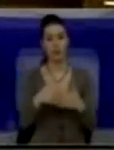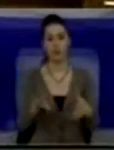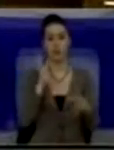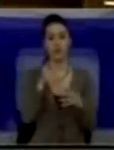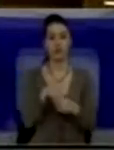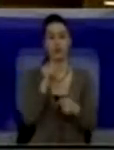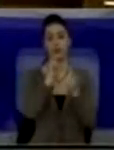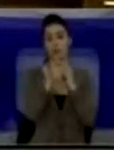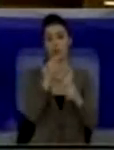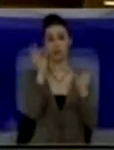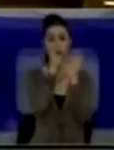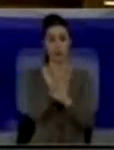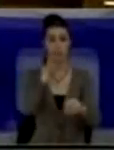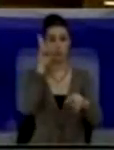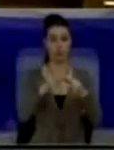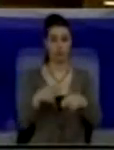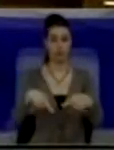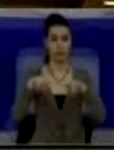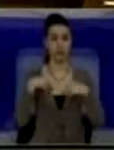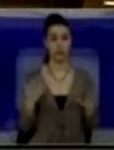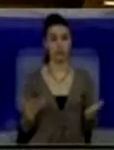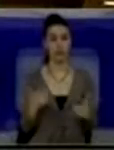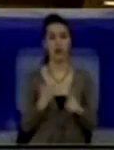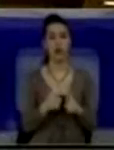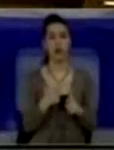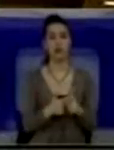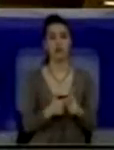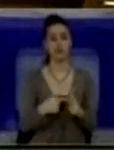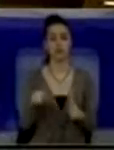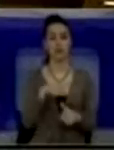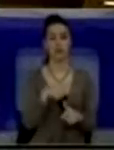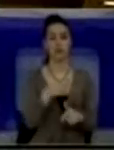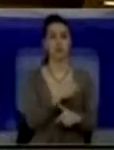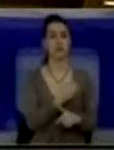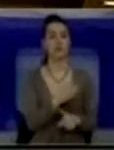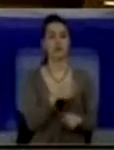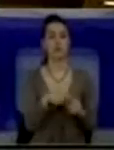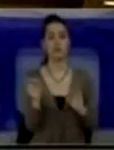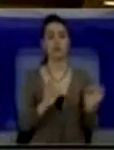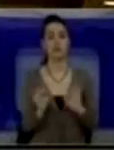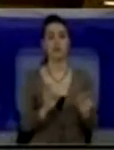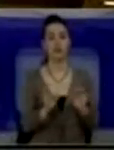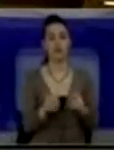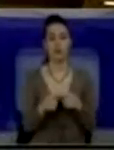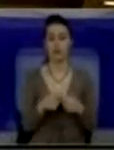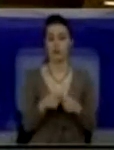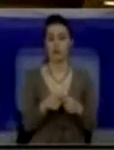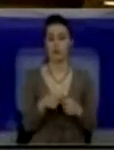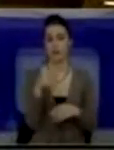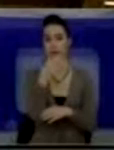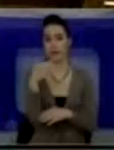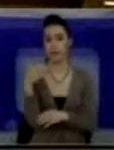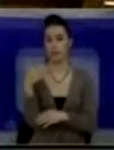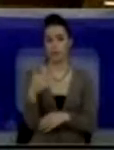marrëveshja nuk u finalizua për shkak të refuzimit nga kompanitë e sigurimit të Kosovës. Ky është një akt